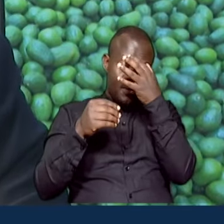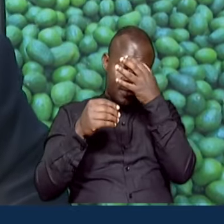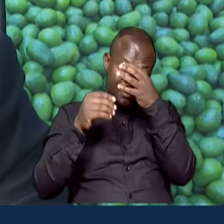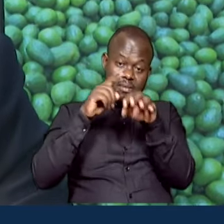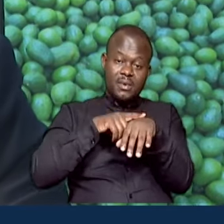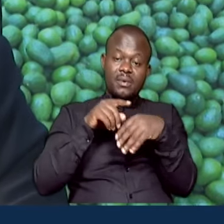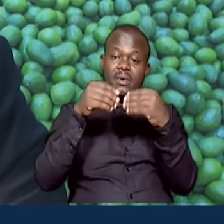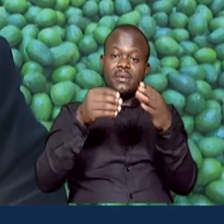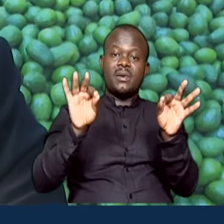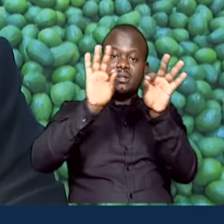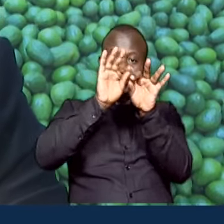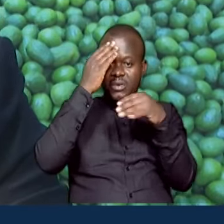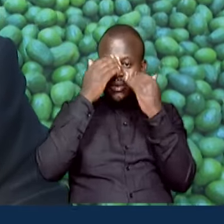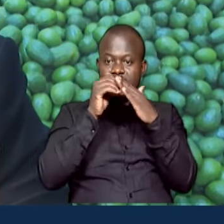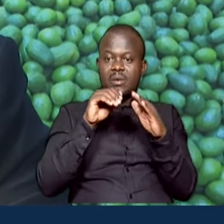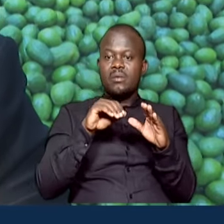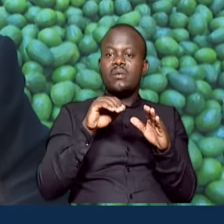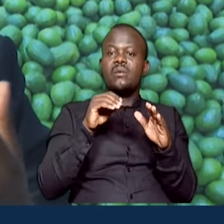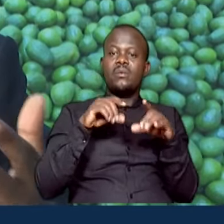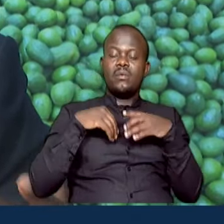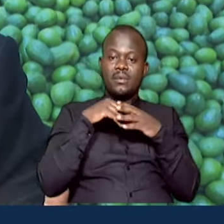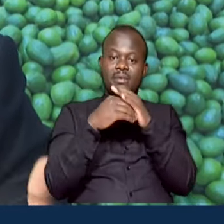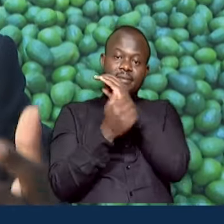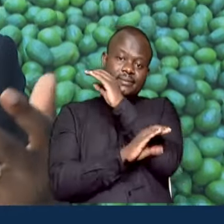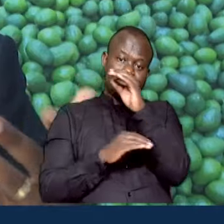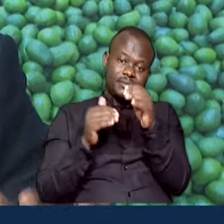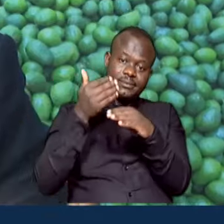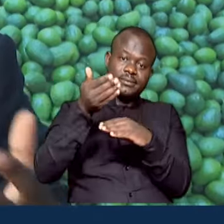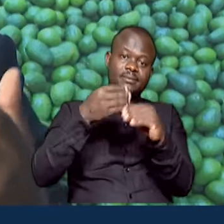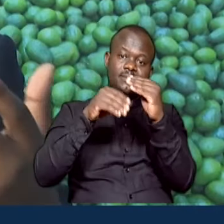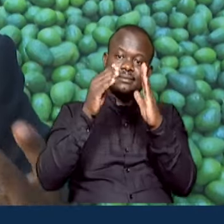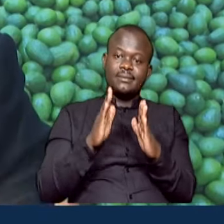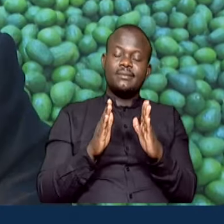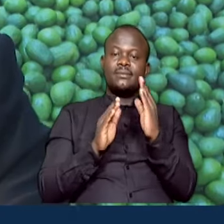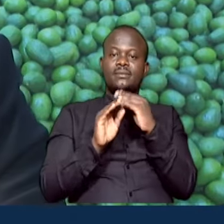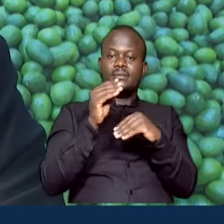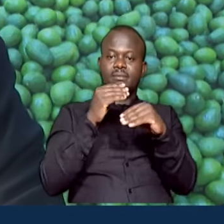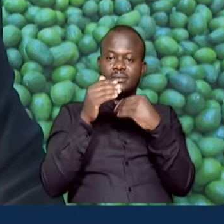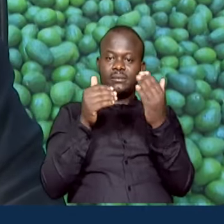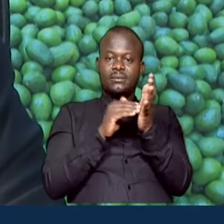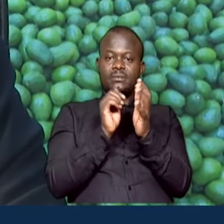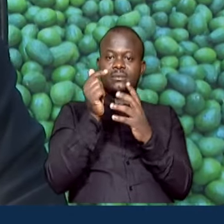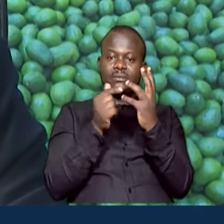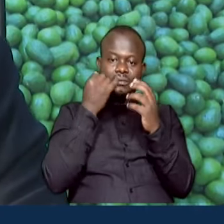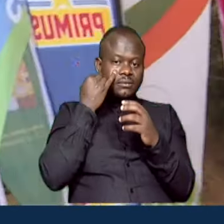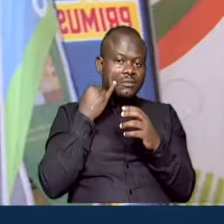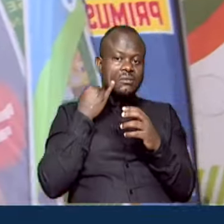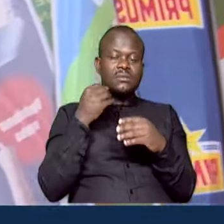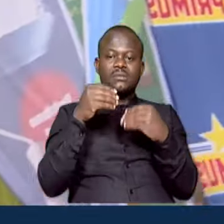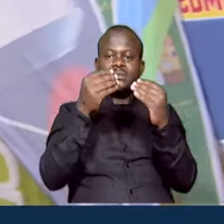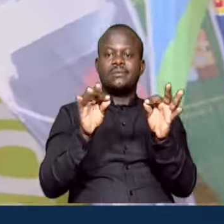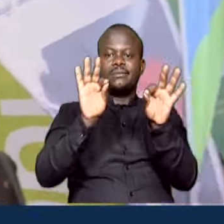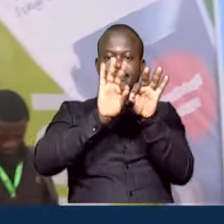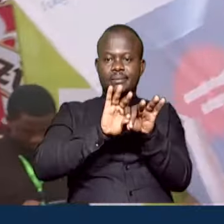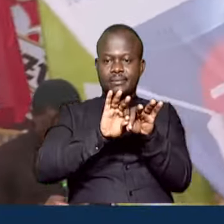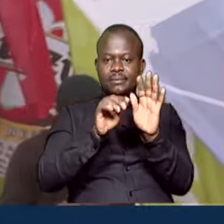bahabwa agaciro, kuko kuva mu mahanga ukazana imari yawe ahangaha ukayishyira ku isoko ukayicuruza ni ikintu gikomeye cyane, duha agaciro gakomeye.